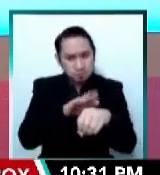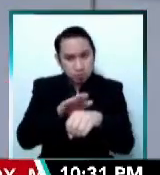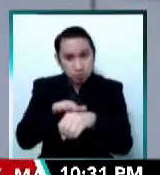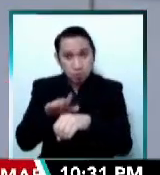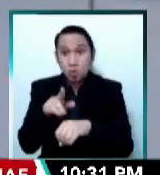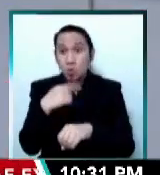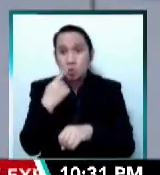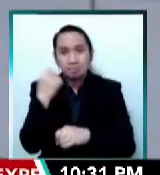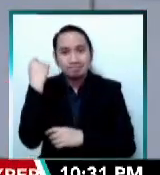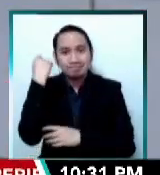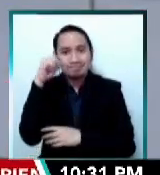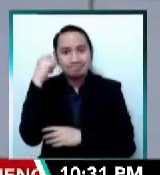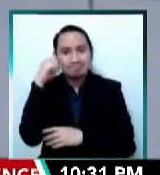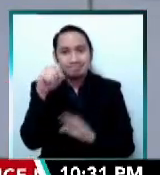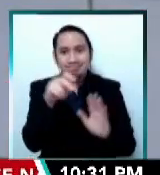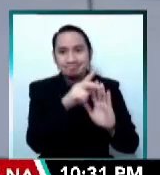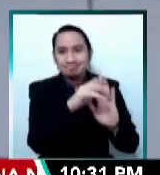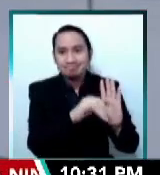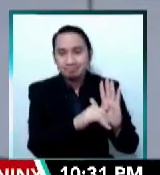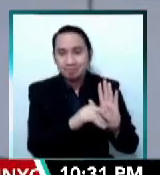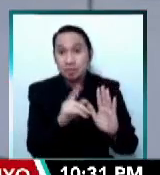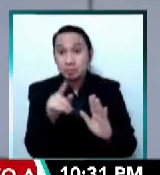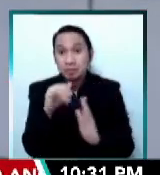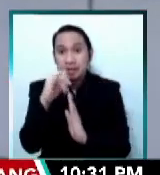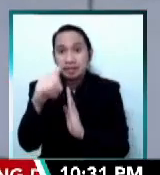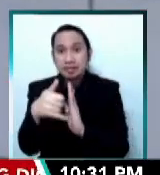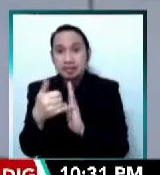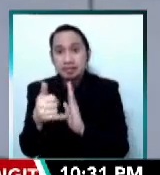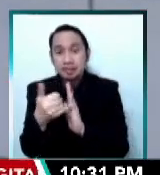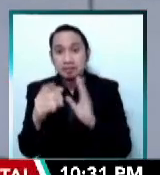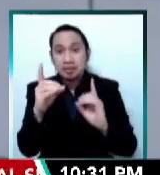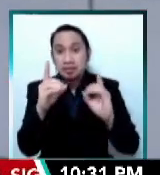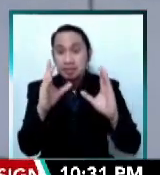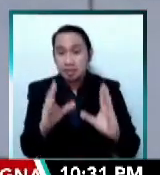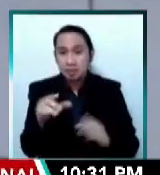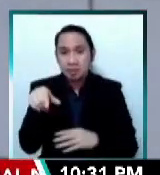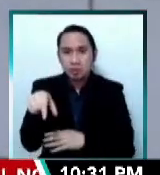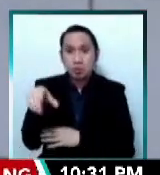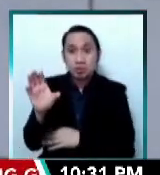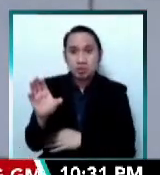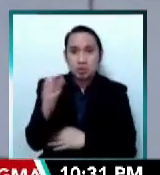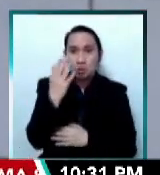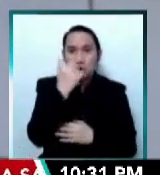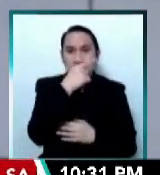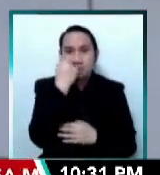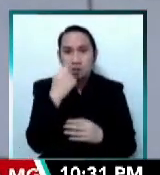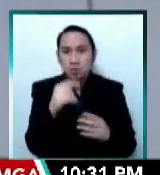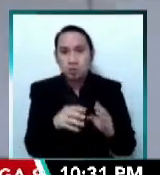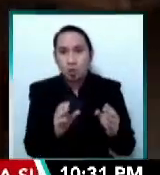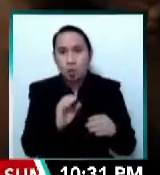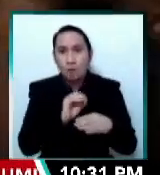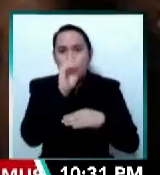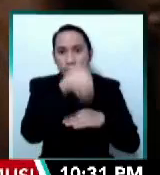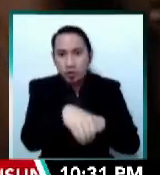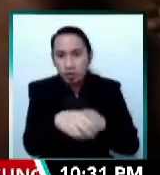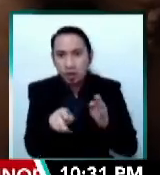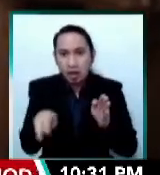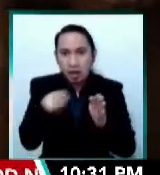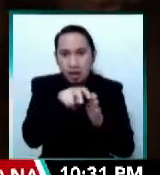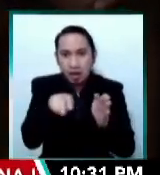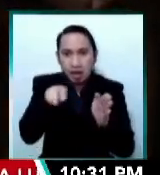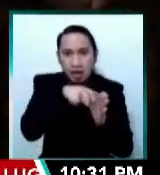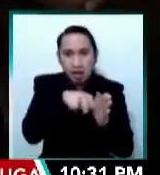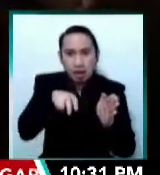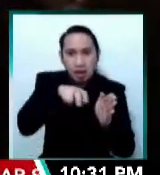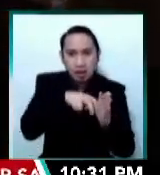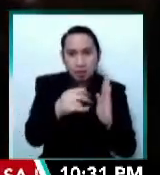protocols. Kabilang yan ang mga jeepney drivers sa Quezon City na sobra ang pinasasakay na pasahero. Pasensya